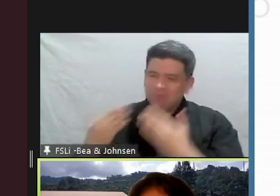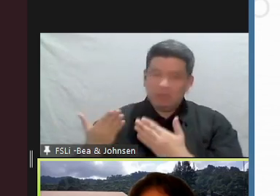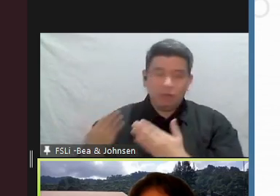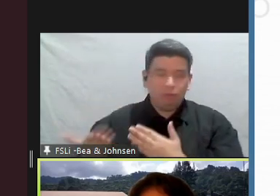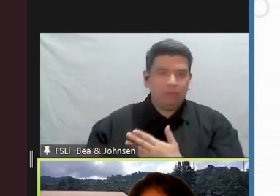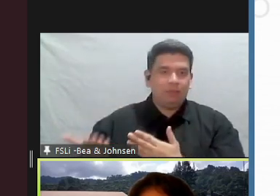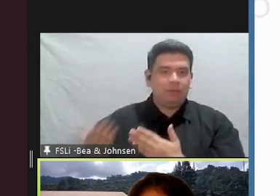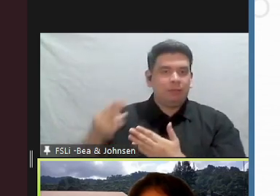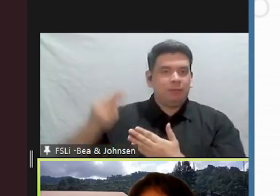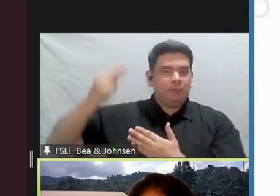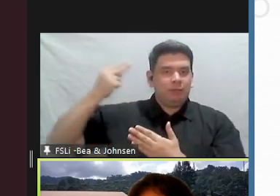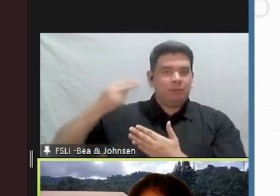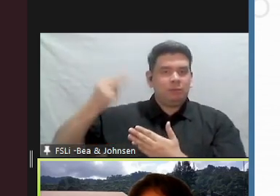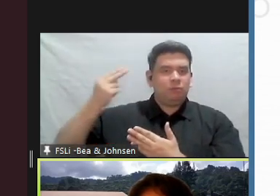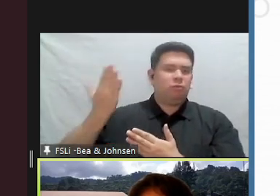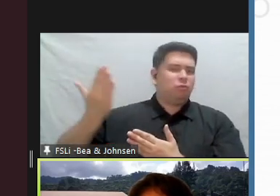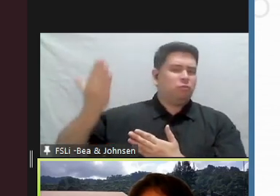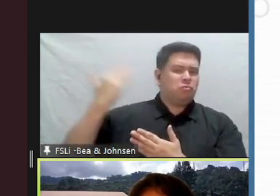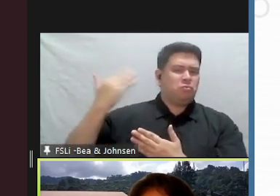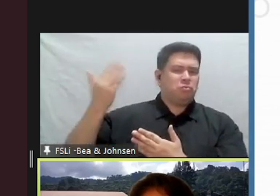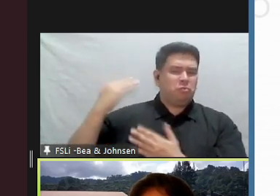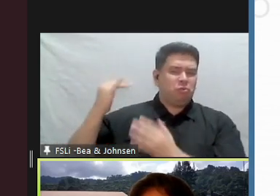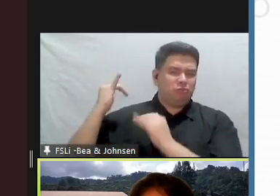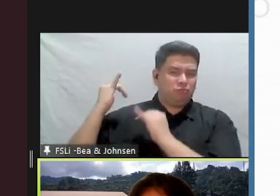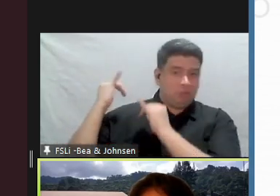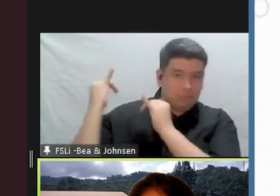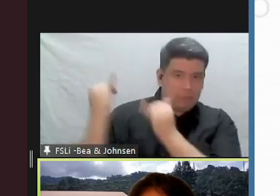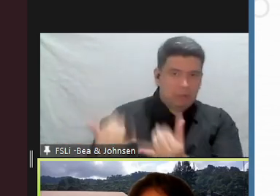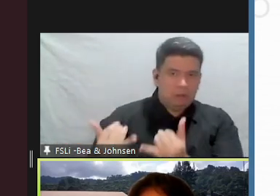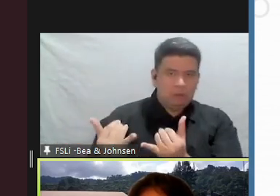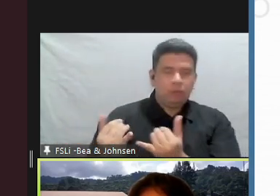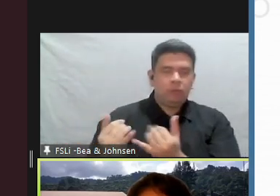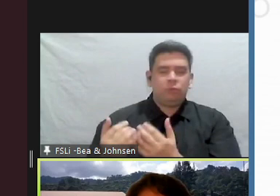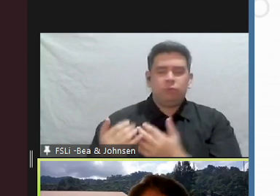ang ginawang pagpapahirap sa inyo para lang